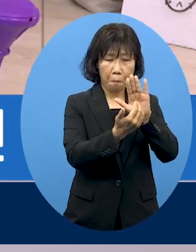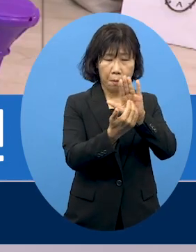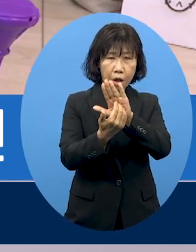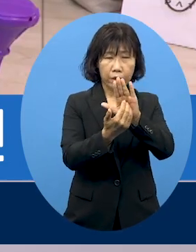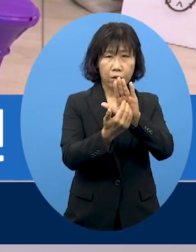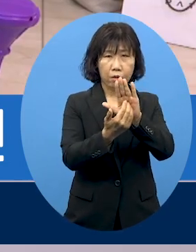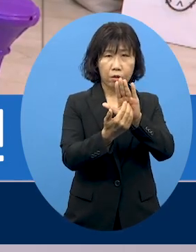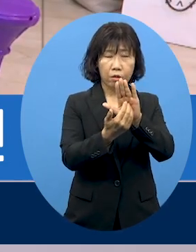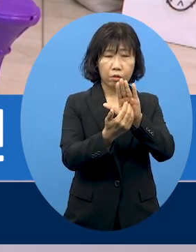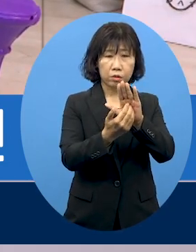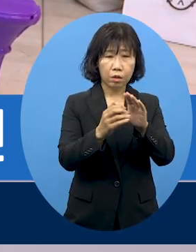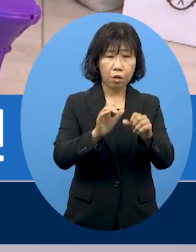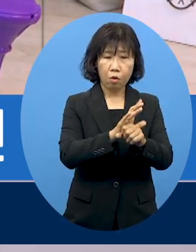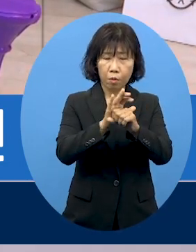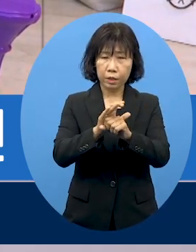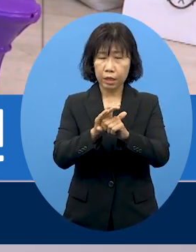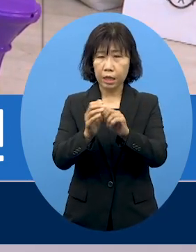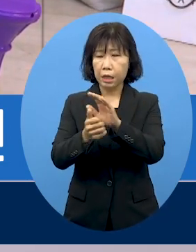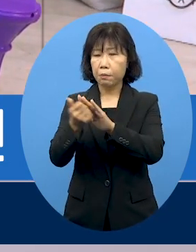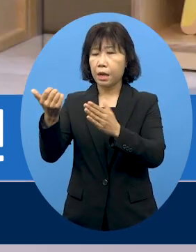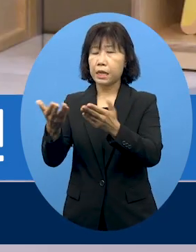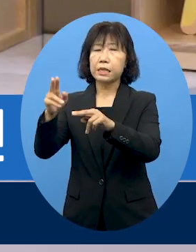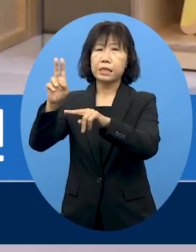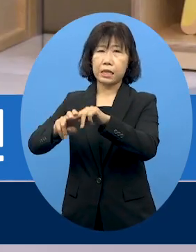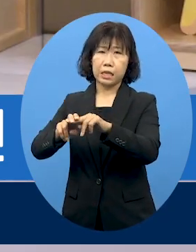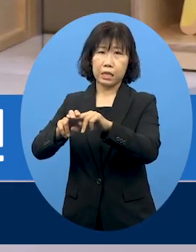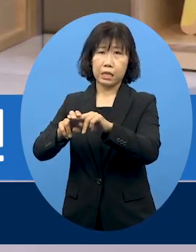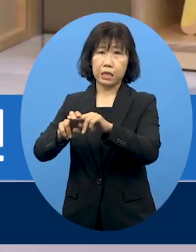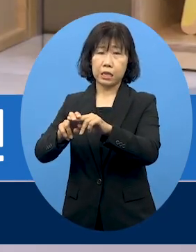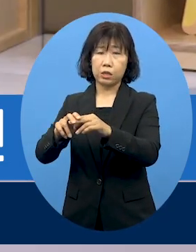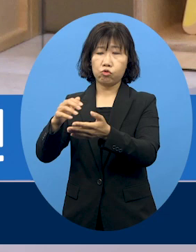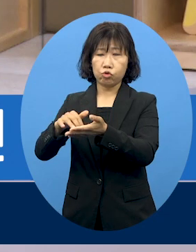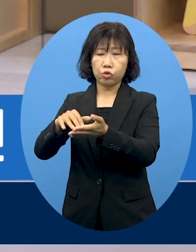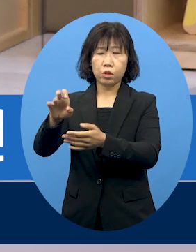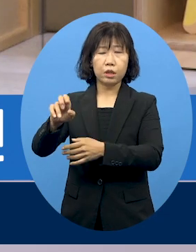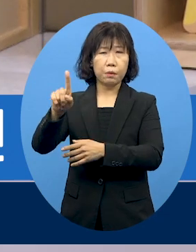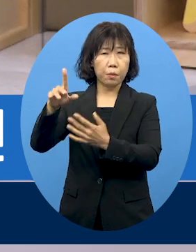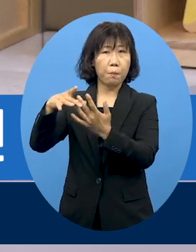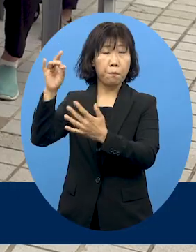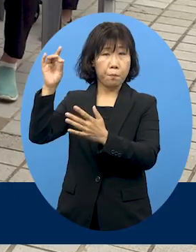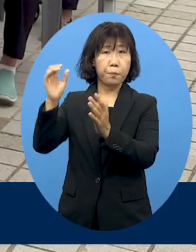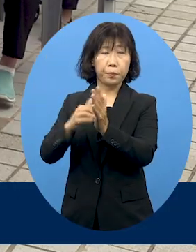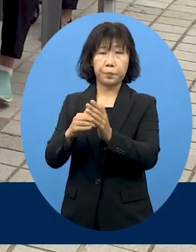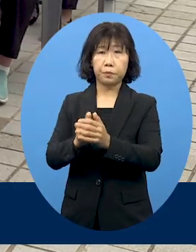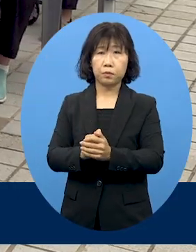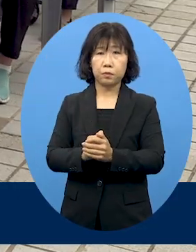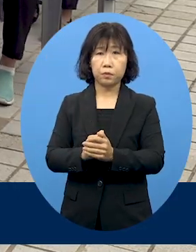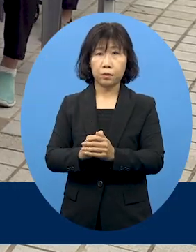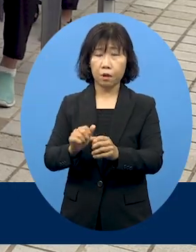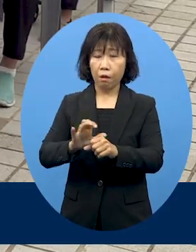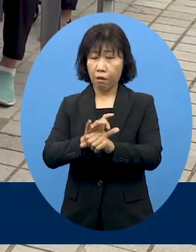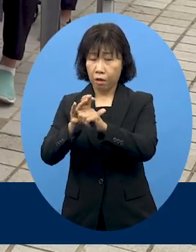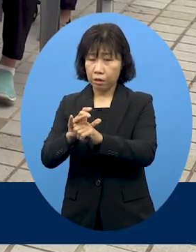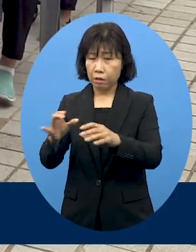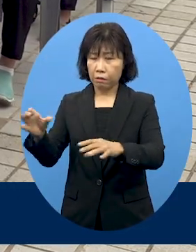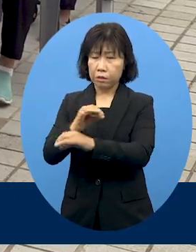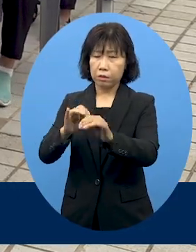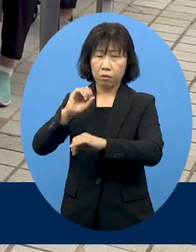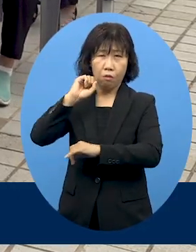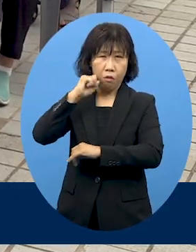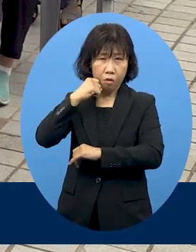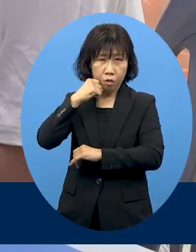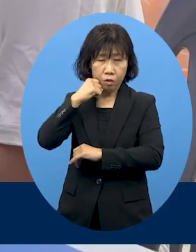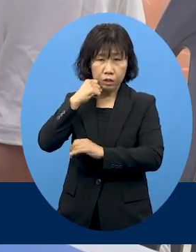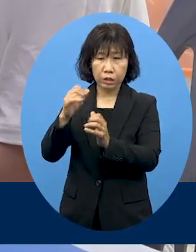전담 을 위해 콧날 부 관련 희망 일자리 인력 31명을 지원합니다 코나 입으로 경제적 어려움을 겪고